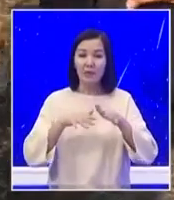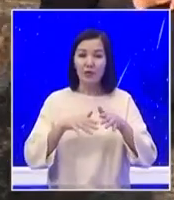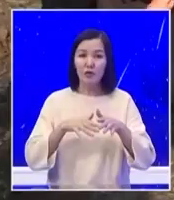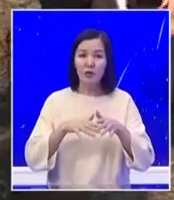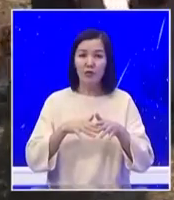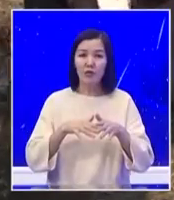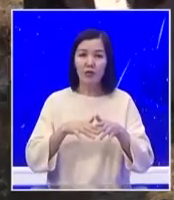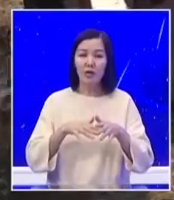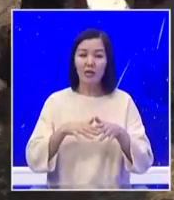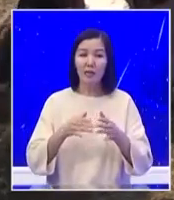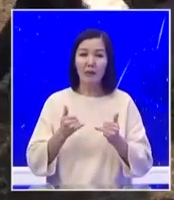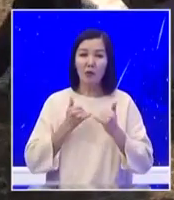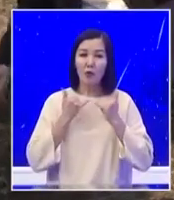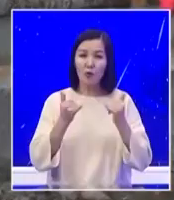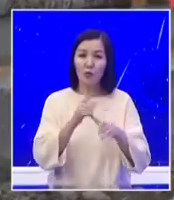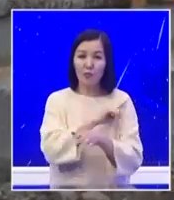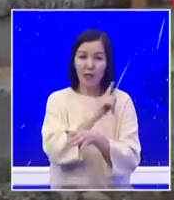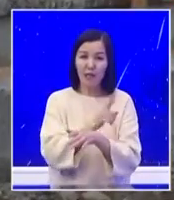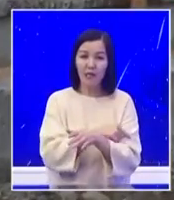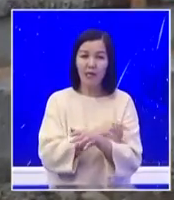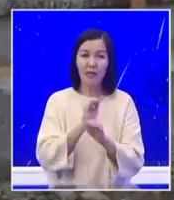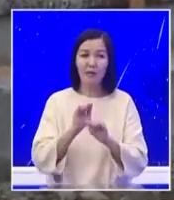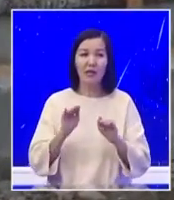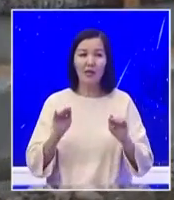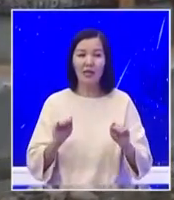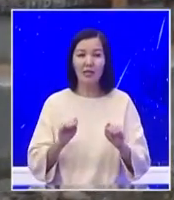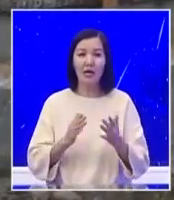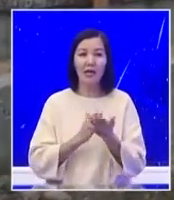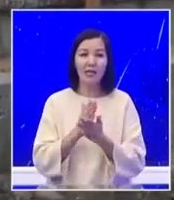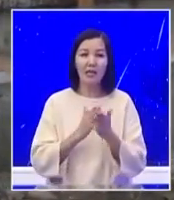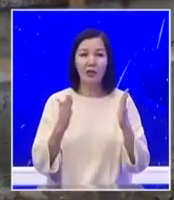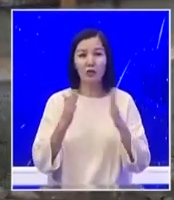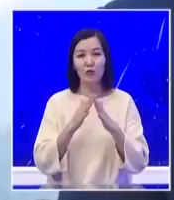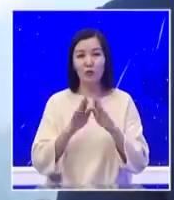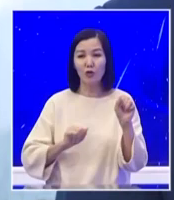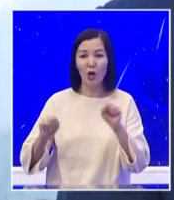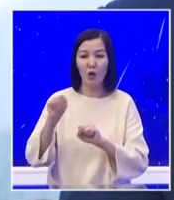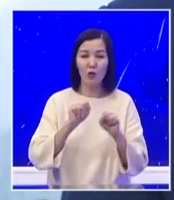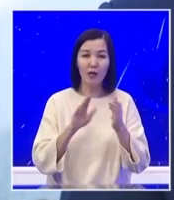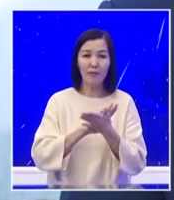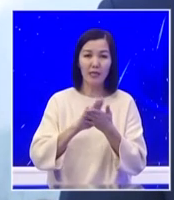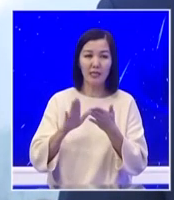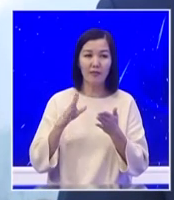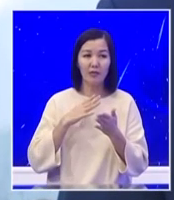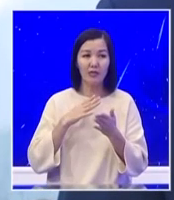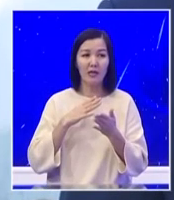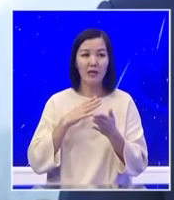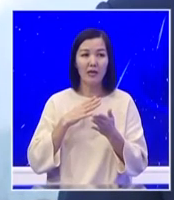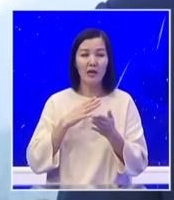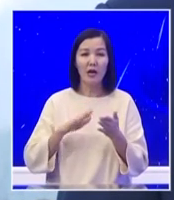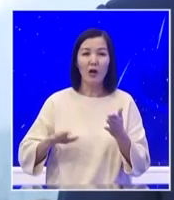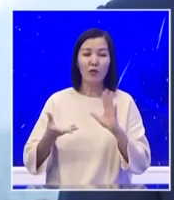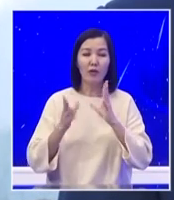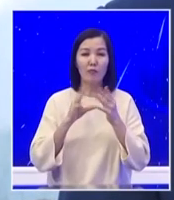шексіз құрметтерінің белгісі. Бала буында қарап қалған жоқ, ардагердің ауласын тазартып шықты. Аудан бойынша волонтер саны